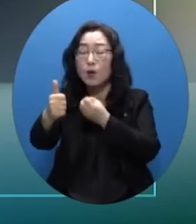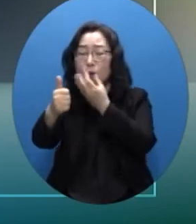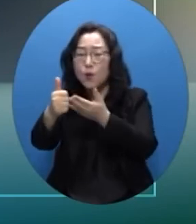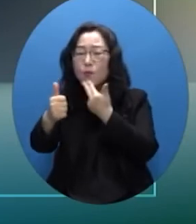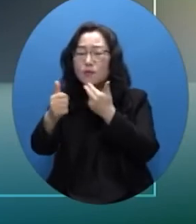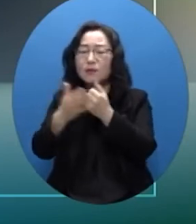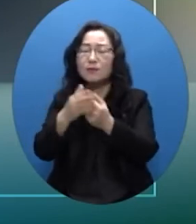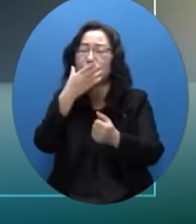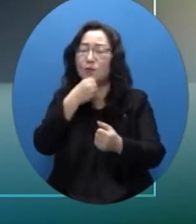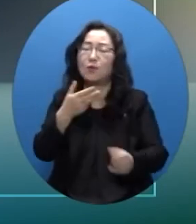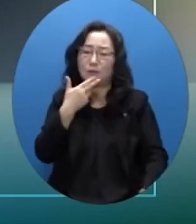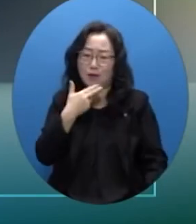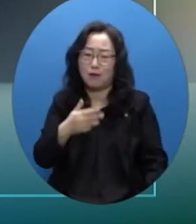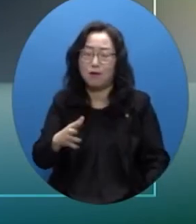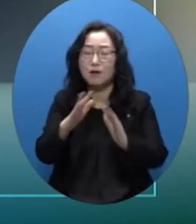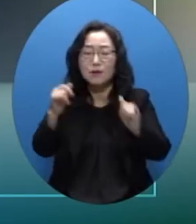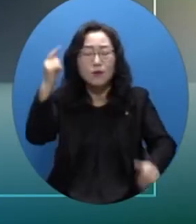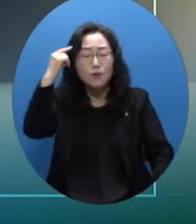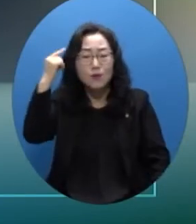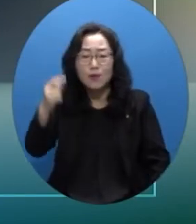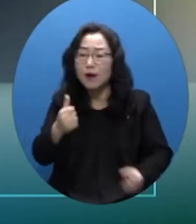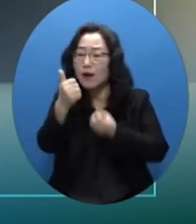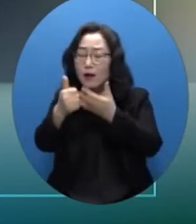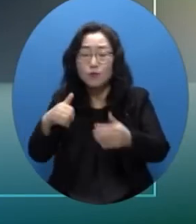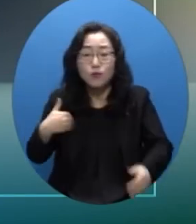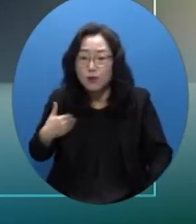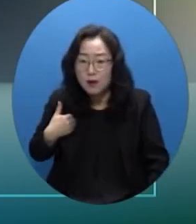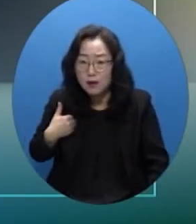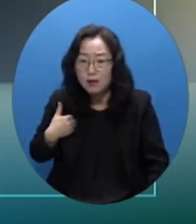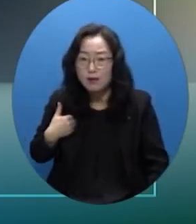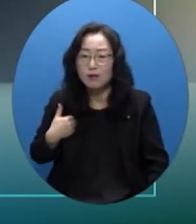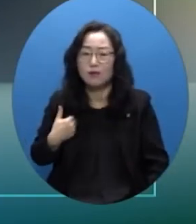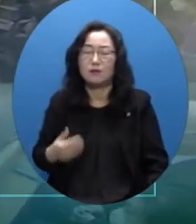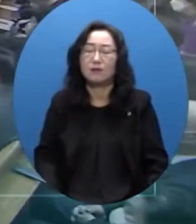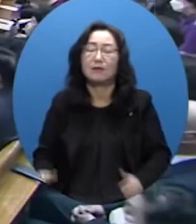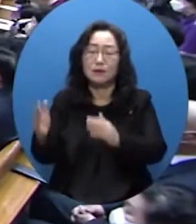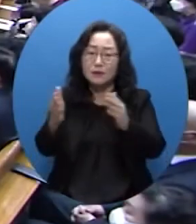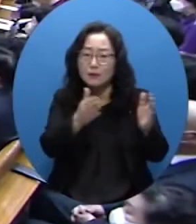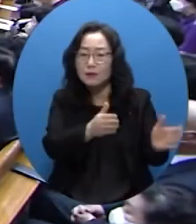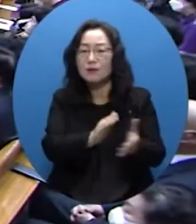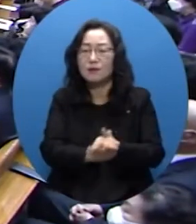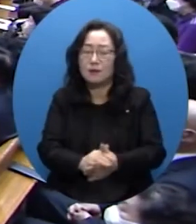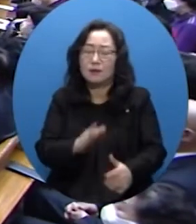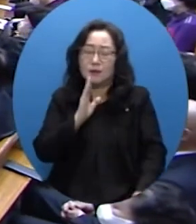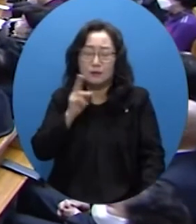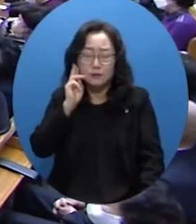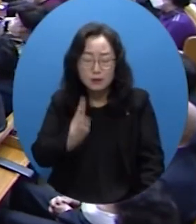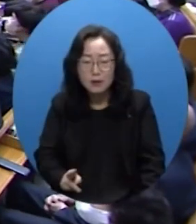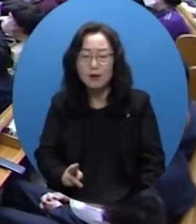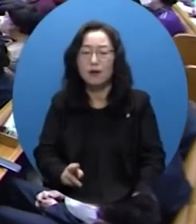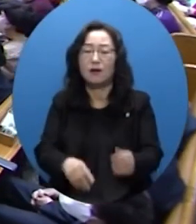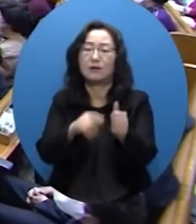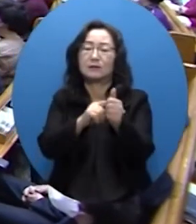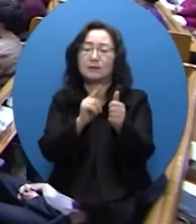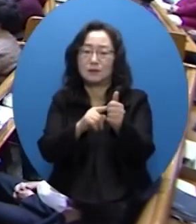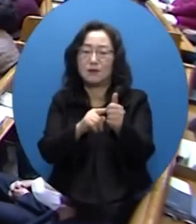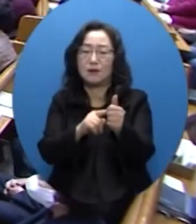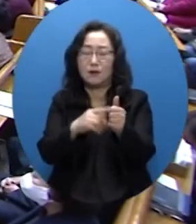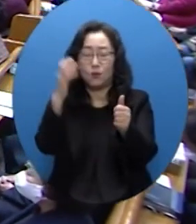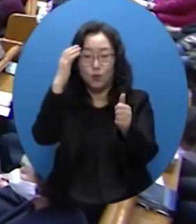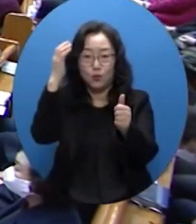못한 에 사람들이 어찌하여 아뢸 줄을 모를까 말할 수 없는 고난의 밤을 지낸 주색 스크라이브 는 그 후